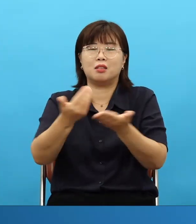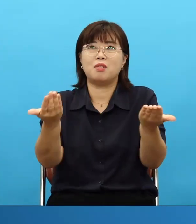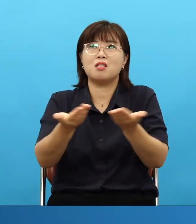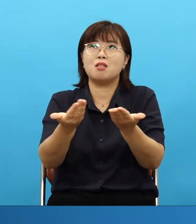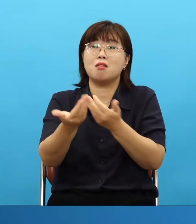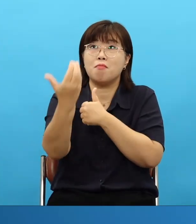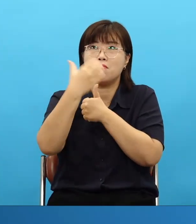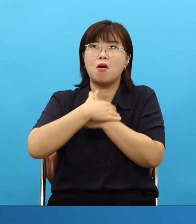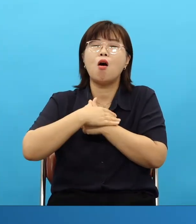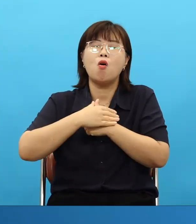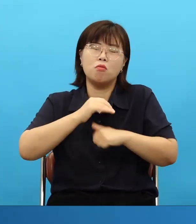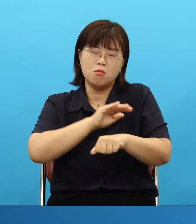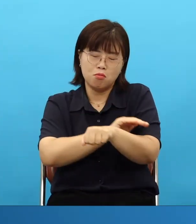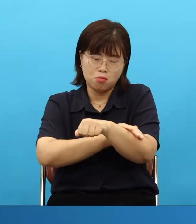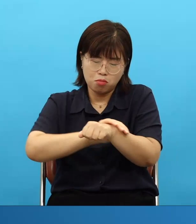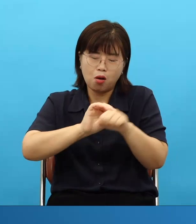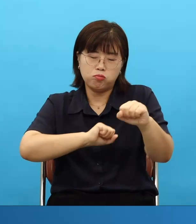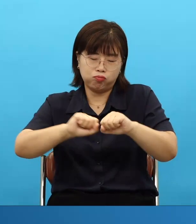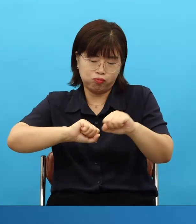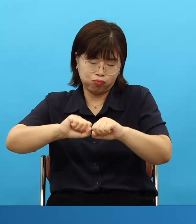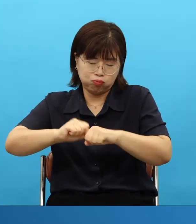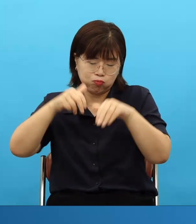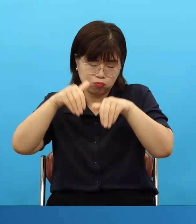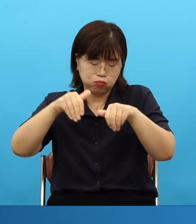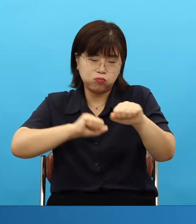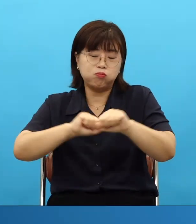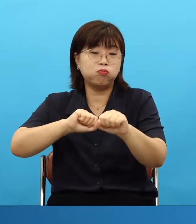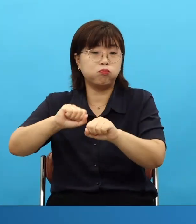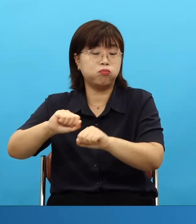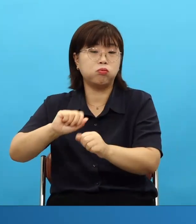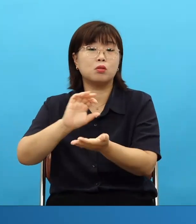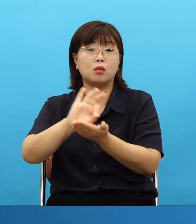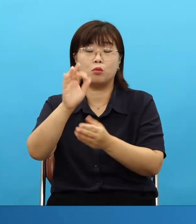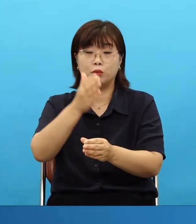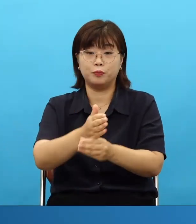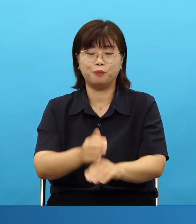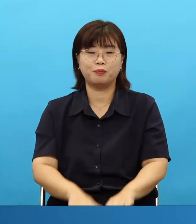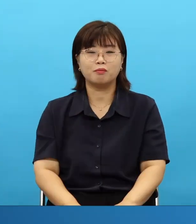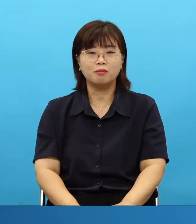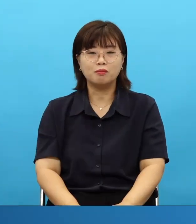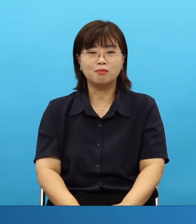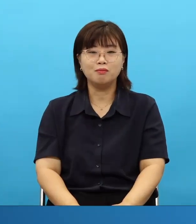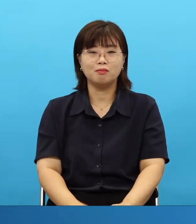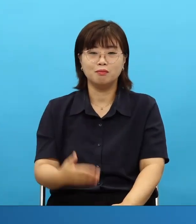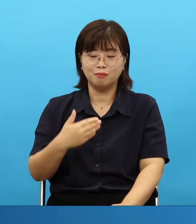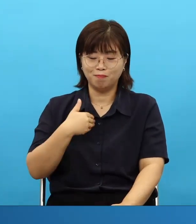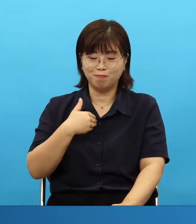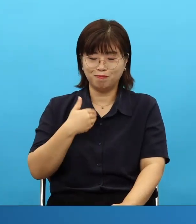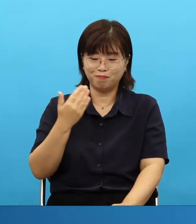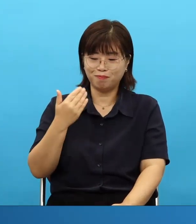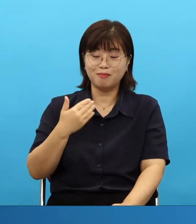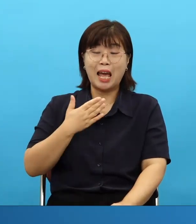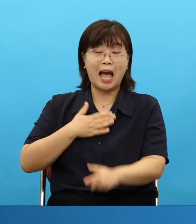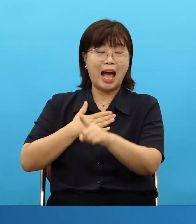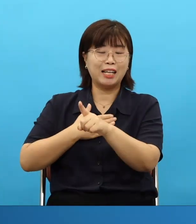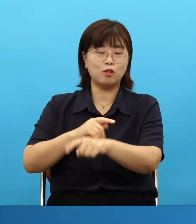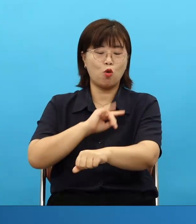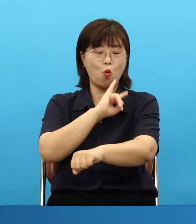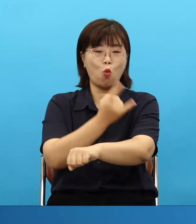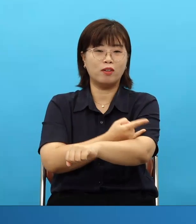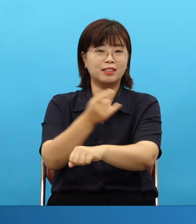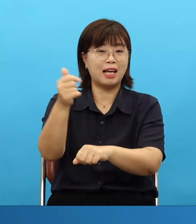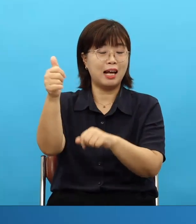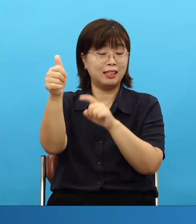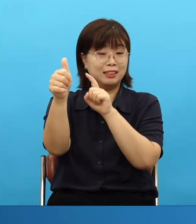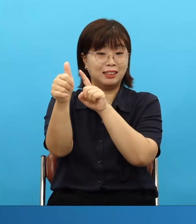and senior deaconess, and they're truly people of prayer. 이게 지금 아들 3명이 있었는데 아들 3명이 다 안 믿어. And